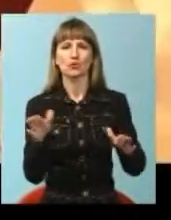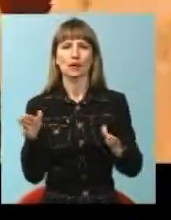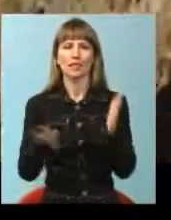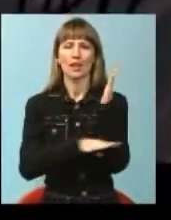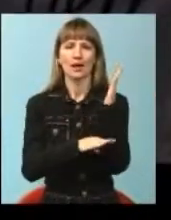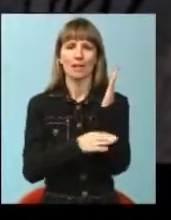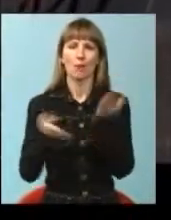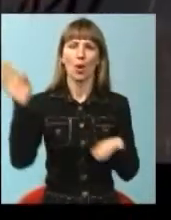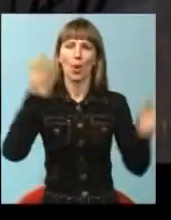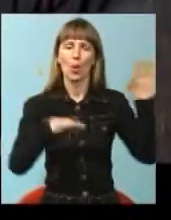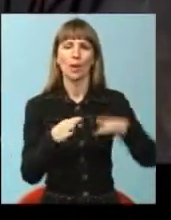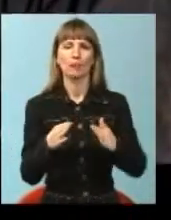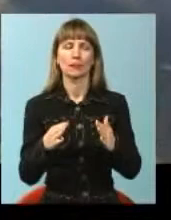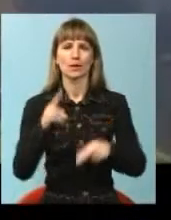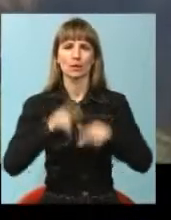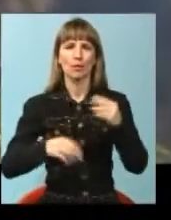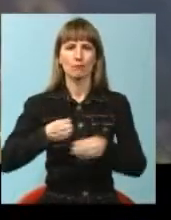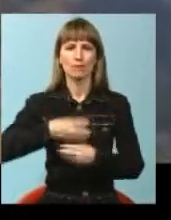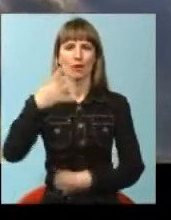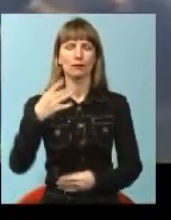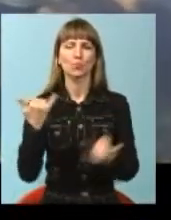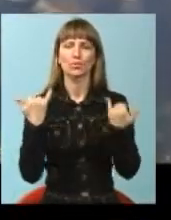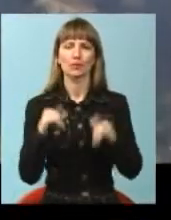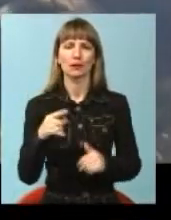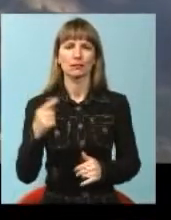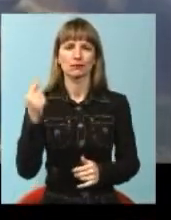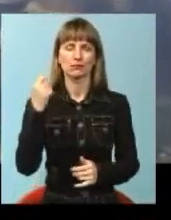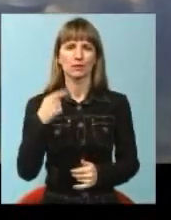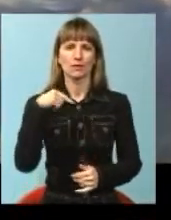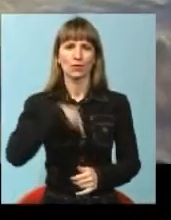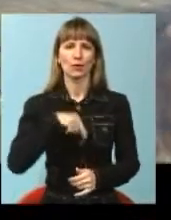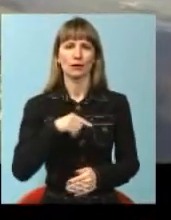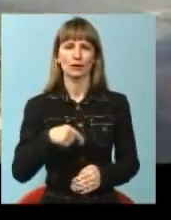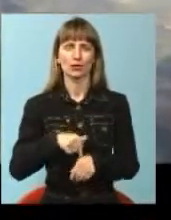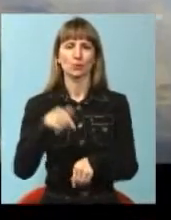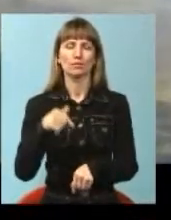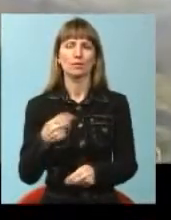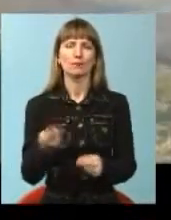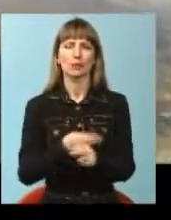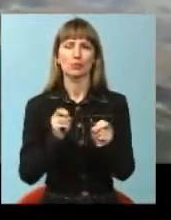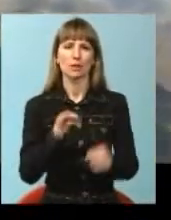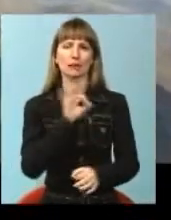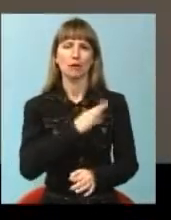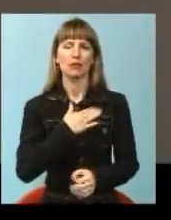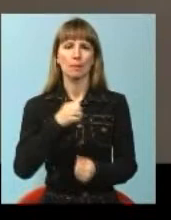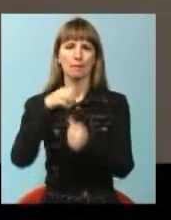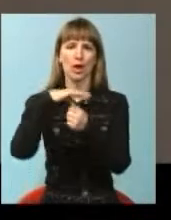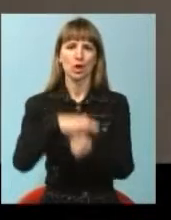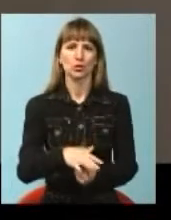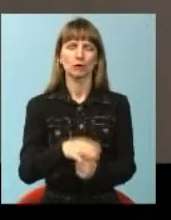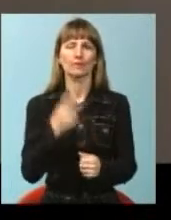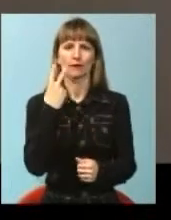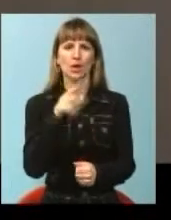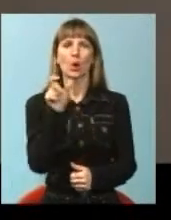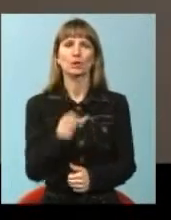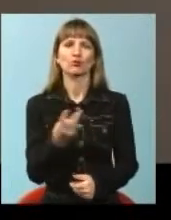горами, хмарочосами. Справжні неповторні емоції та кайф. Щоб безпечно приземлитися, використовують відомий нам парашут. Тож, як бачимо,